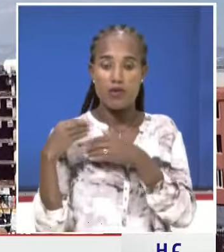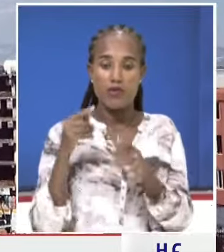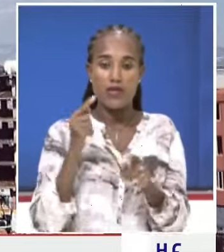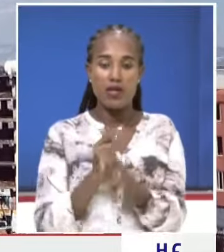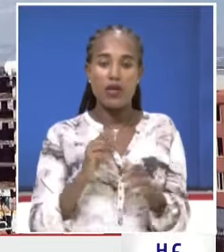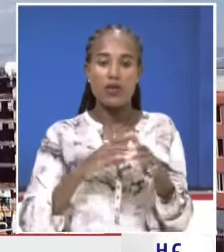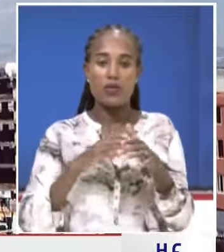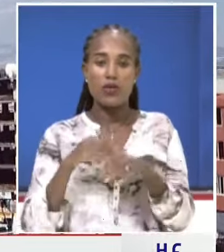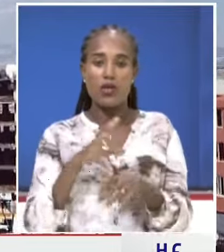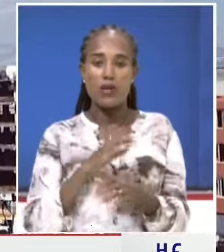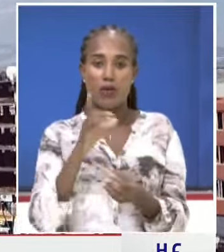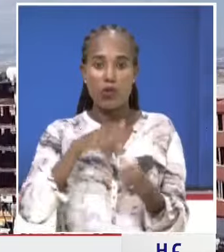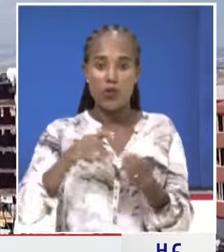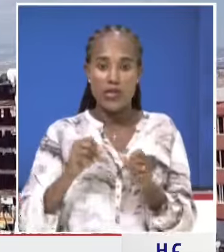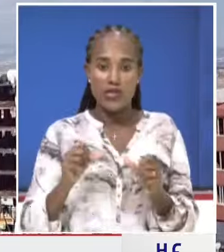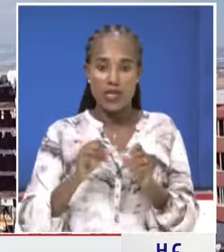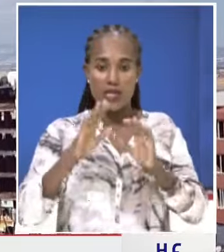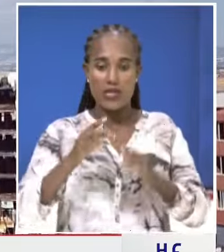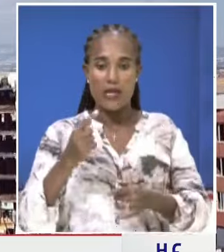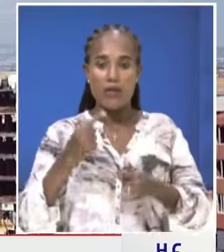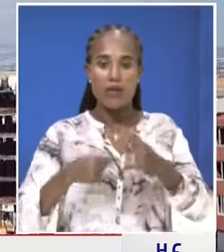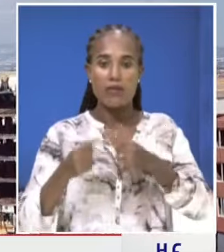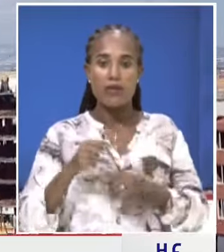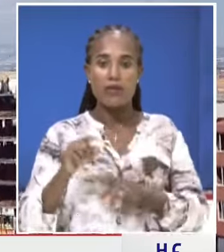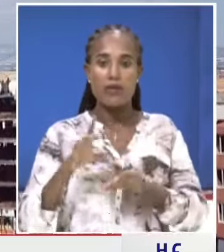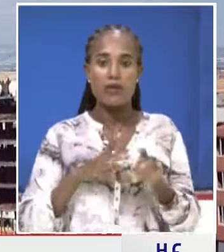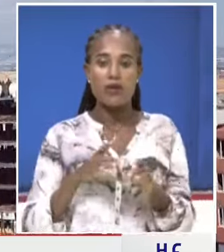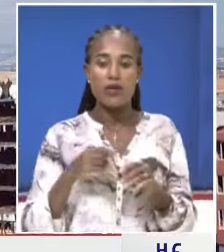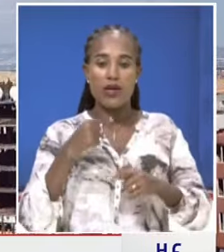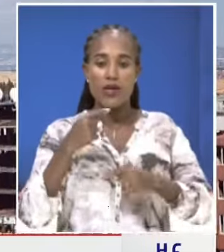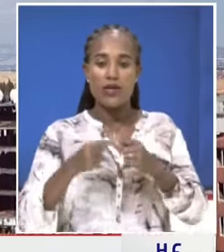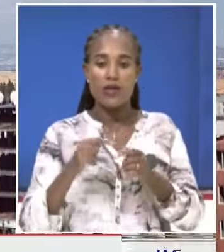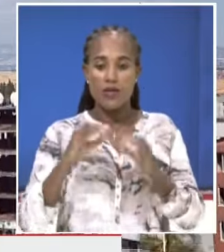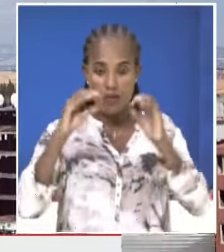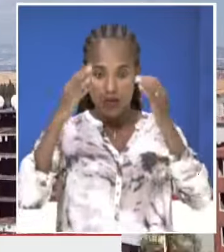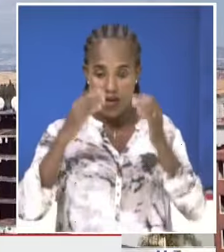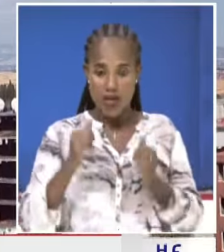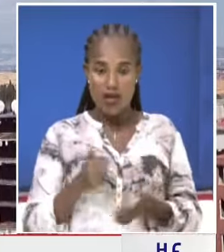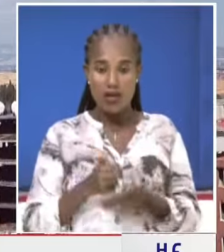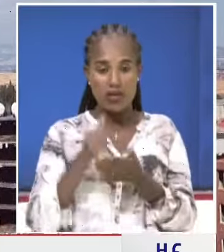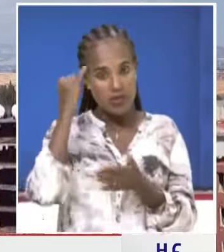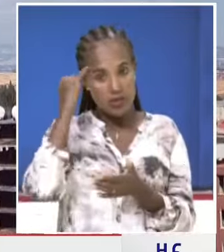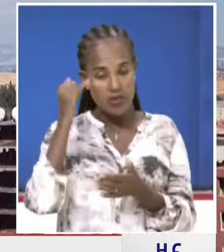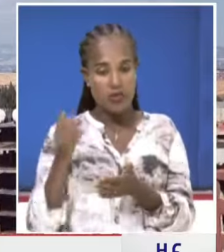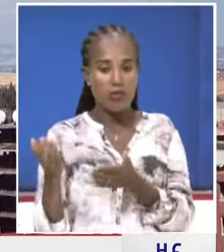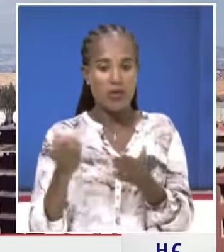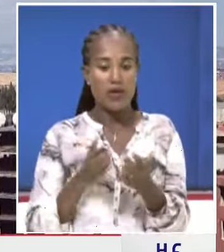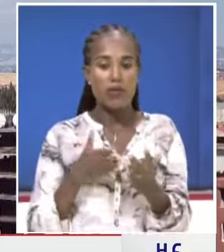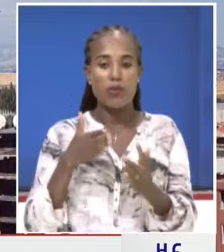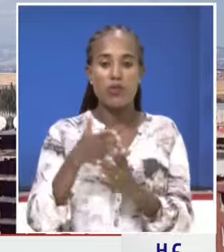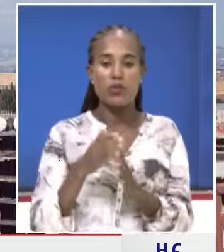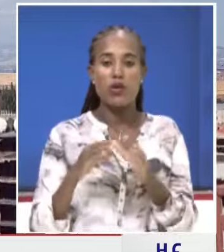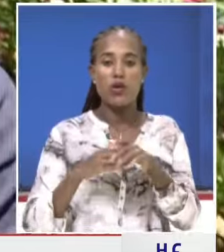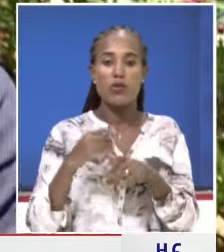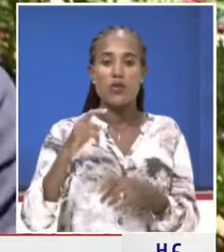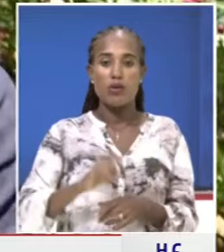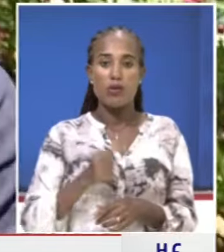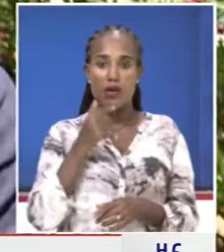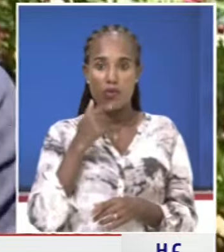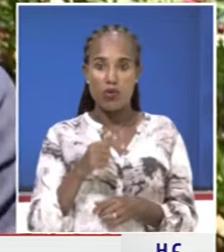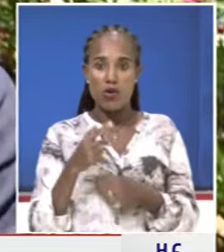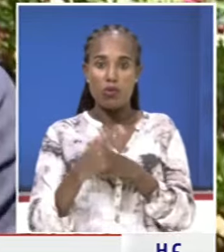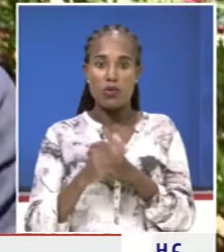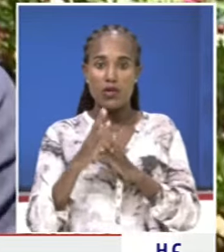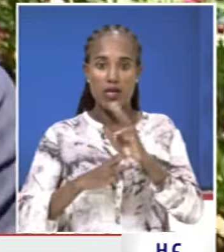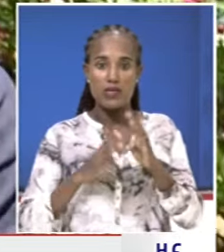በሚገባ እንዲወጣና በክልሉም ዘላቂ ሰላም ለማስፈን በሚደረገው ሂደት ምሁራን አጋዥ ሀሳቦችን በማቅረብ የበኩላቸውን ሊወጡ ይገባል የሚሉት